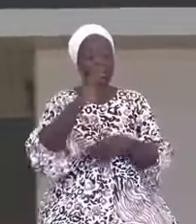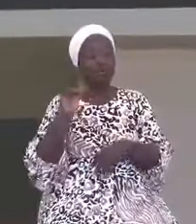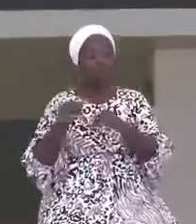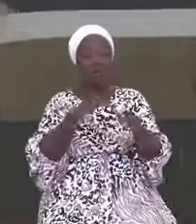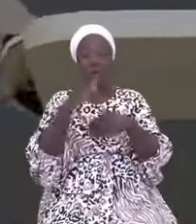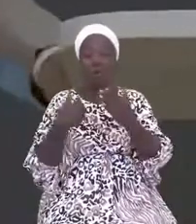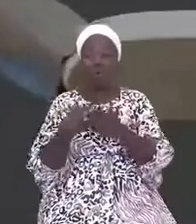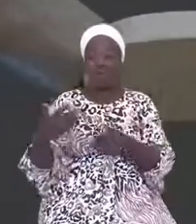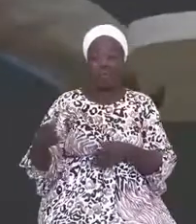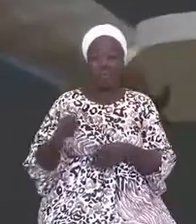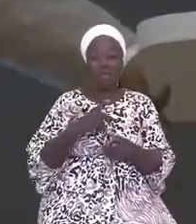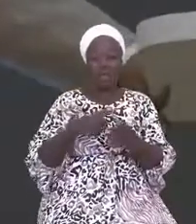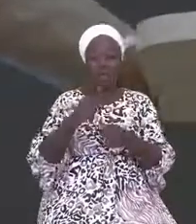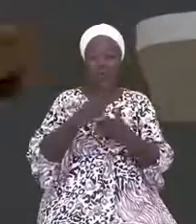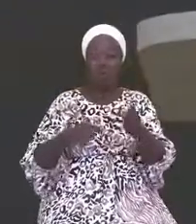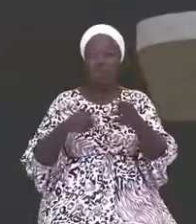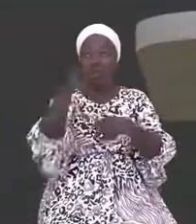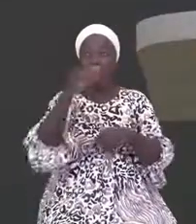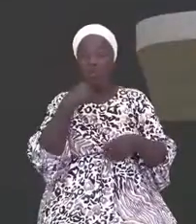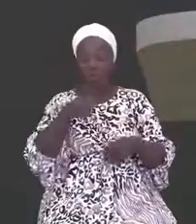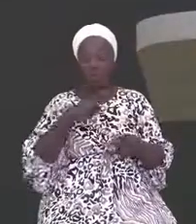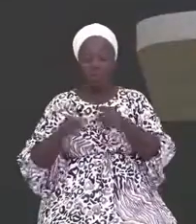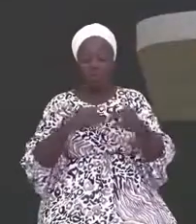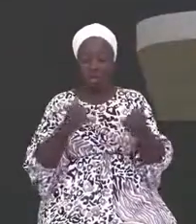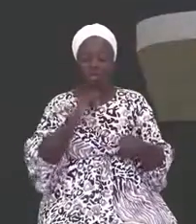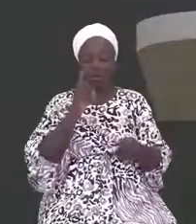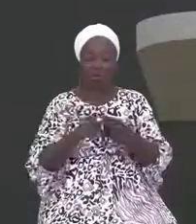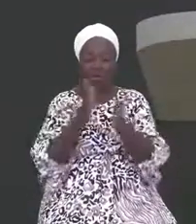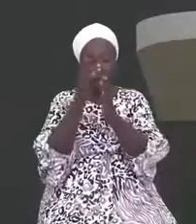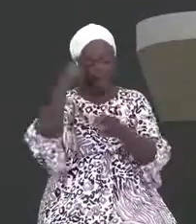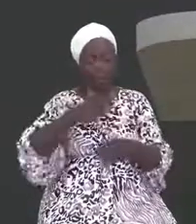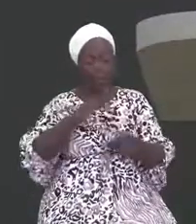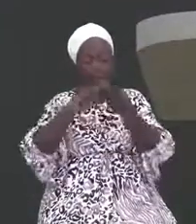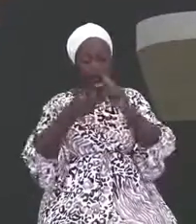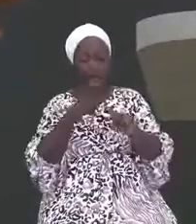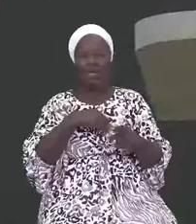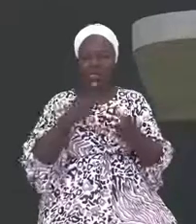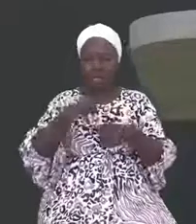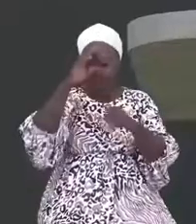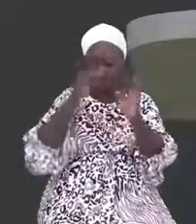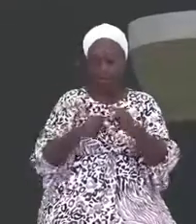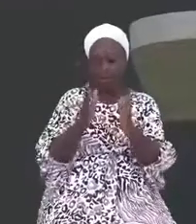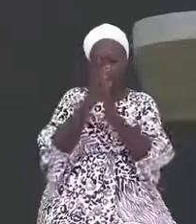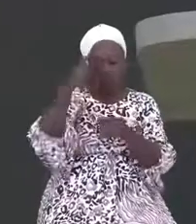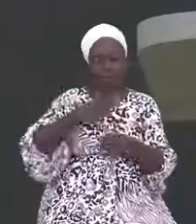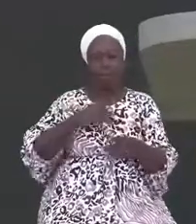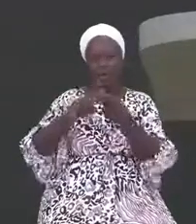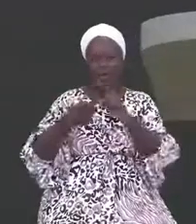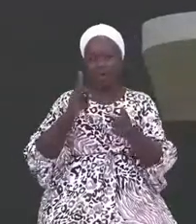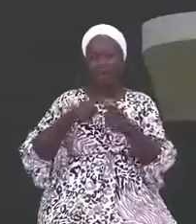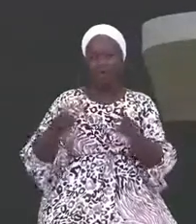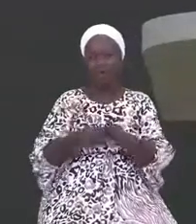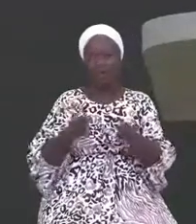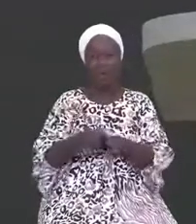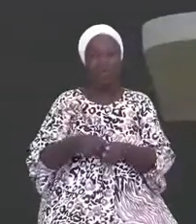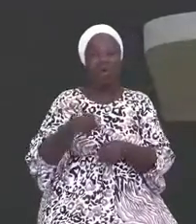c'est de prier pour mes amis qui étaient là quand il a prié pour ses amis et les terrains lui accorda le